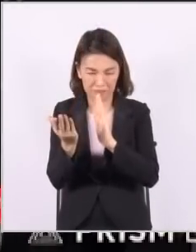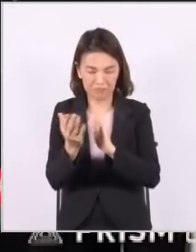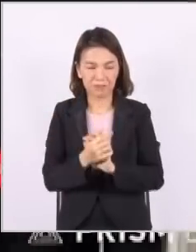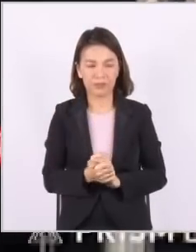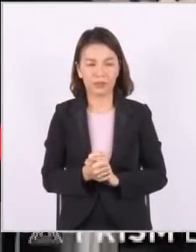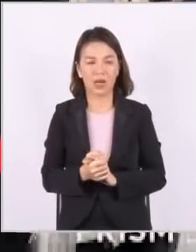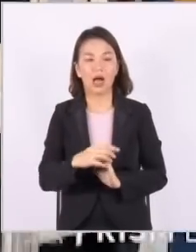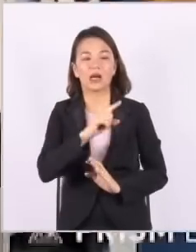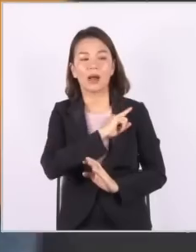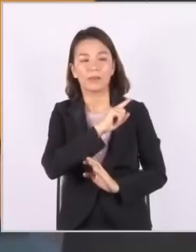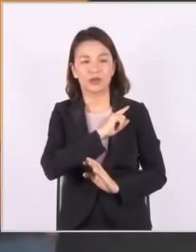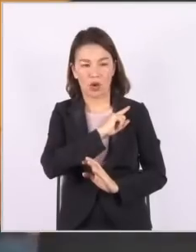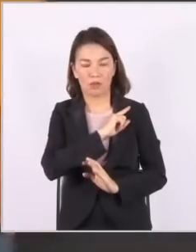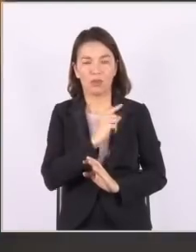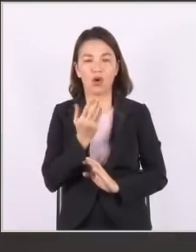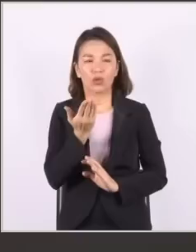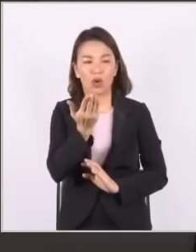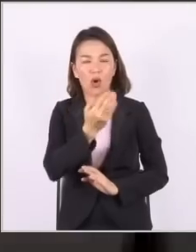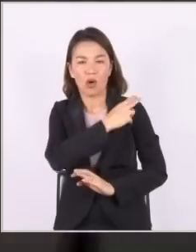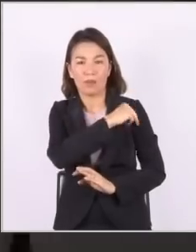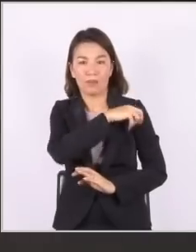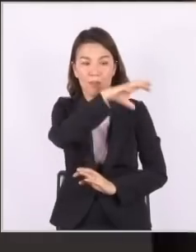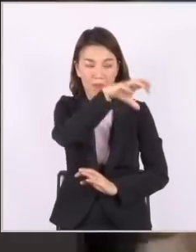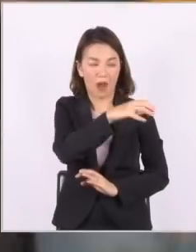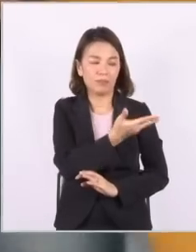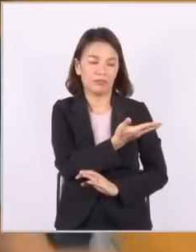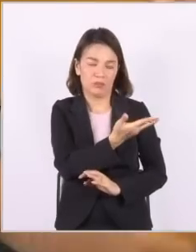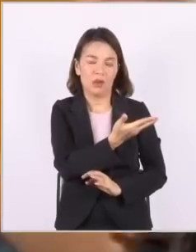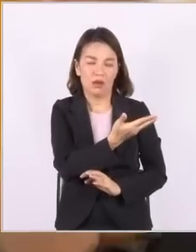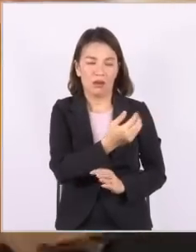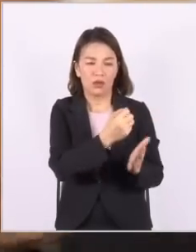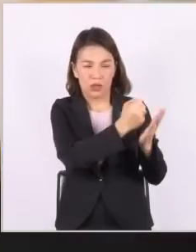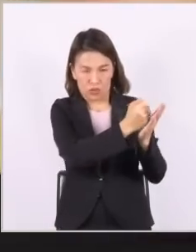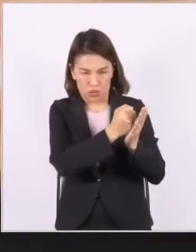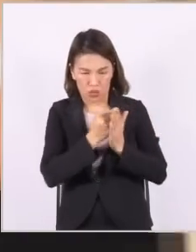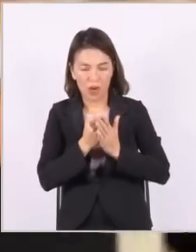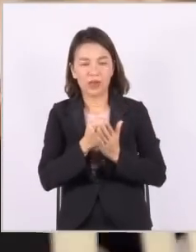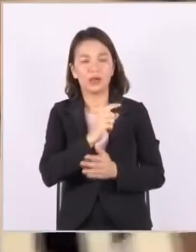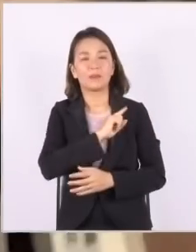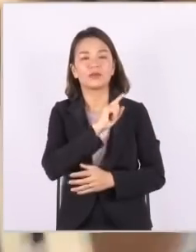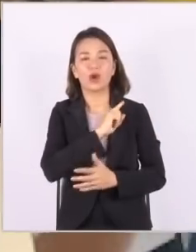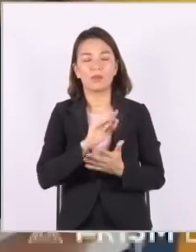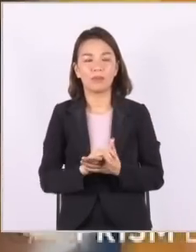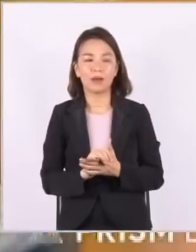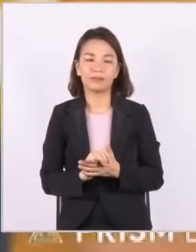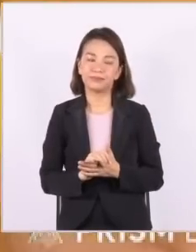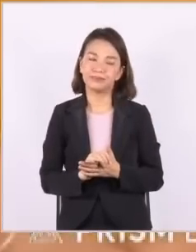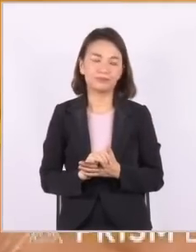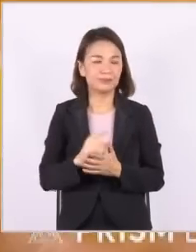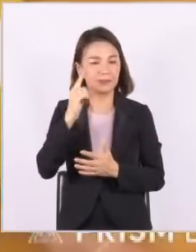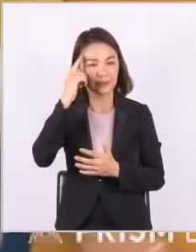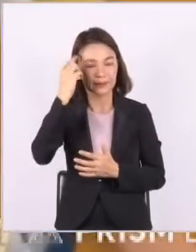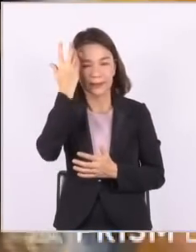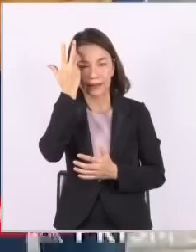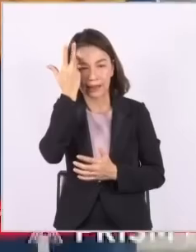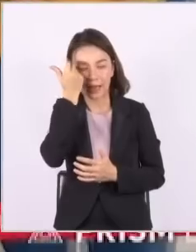การให้อยากจะให้คลินิกที่ว่านี้ออกมารับผิดชอบหน่อยนะครับเพราะว่าแต่ละคนเนี่ยสภาพจิตใจแย่ บางคนเนี่ยนะครับถึงอาจจะเป็นโร